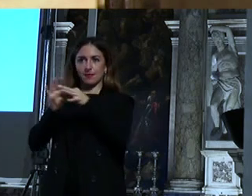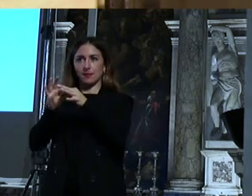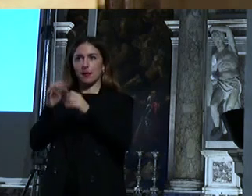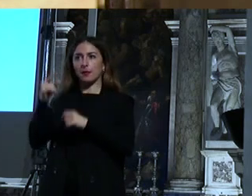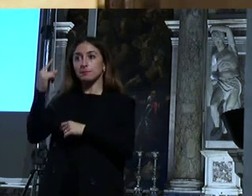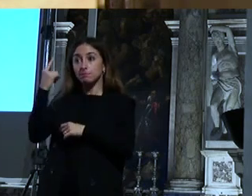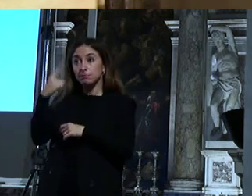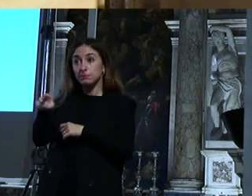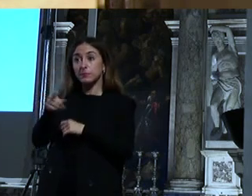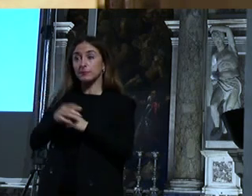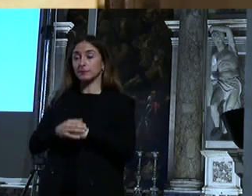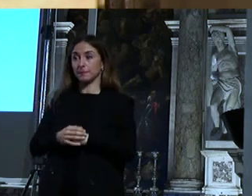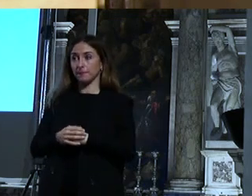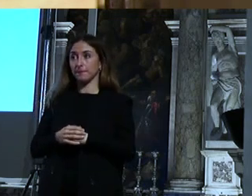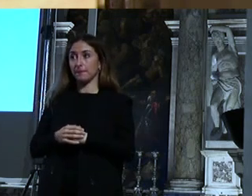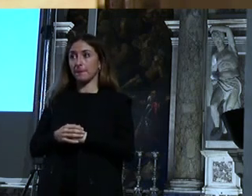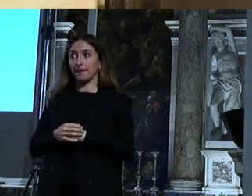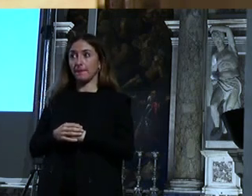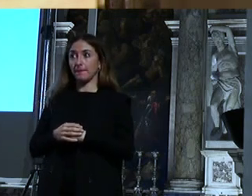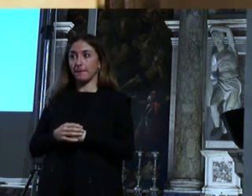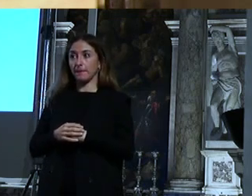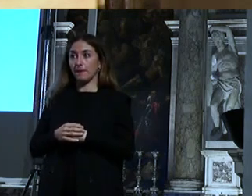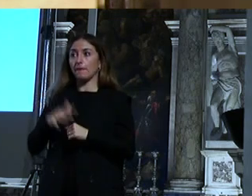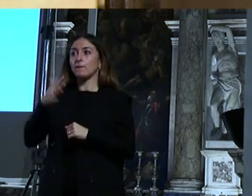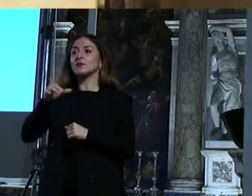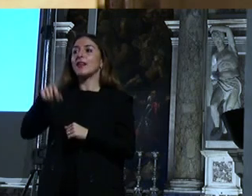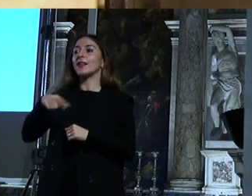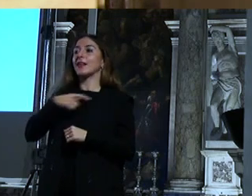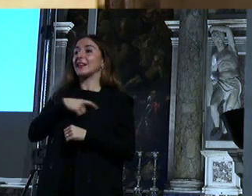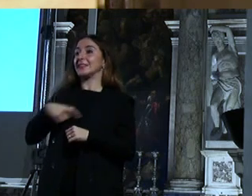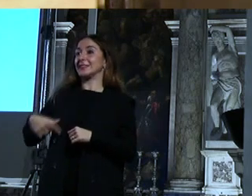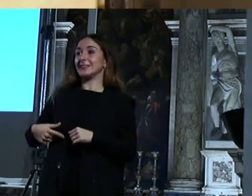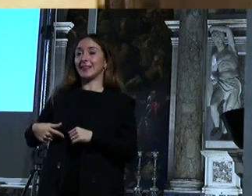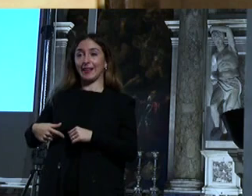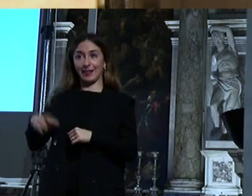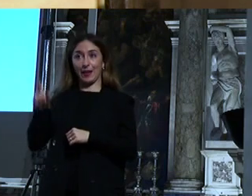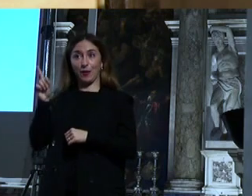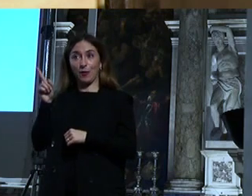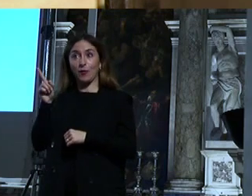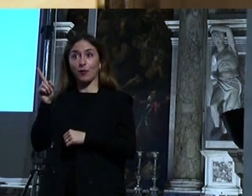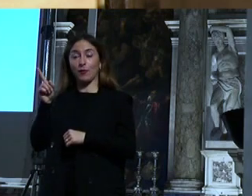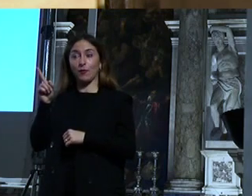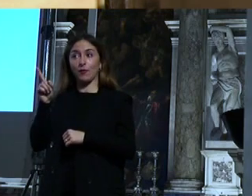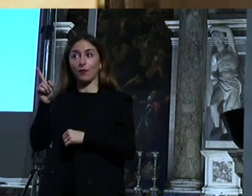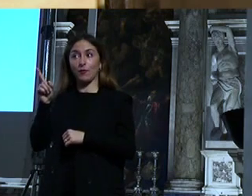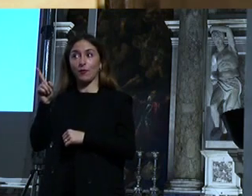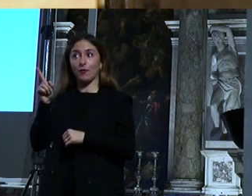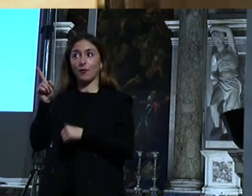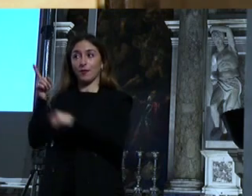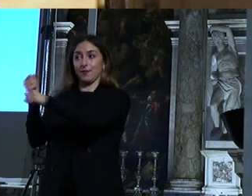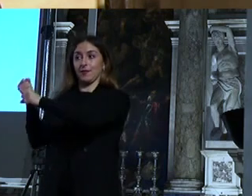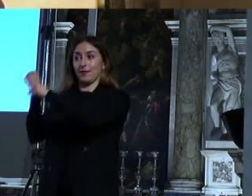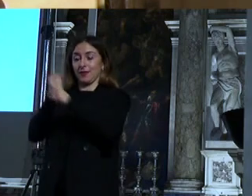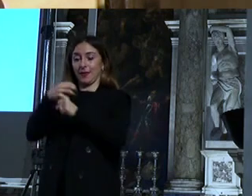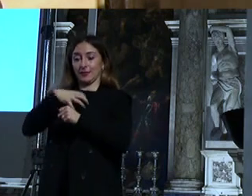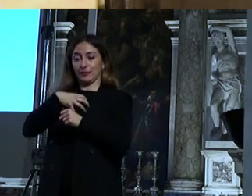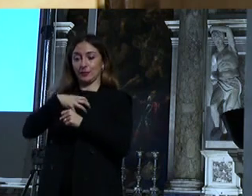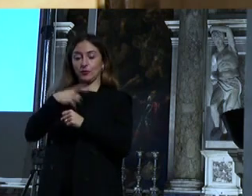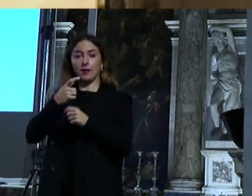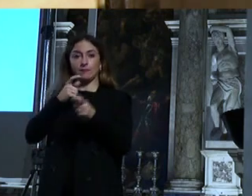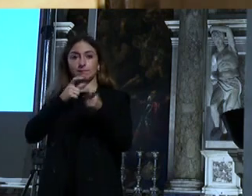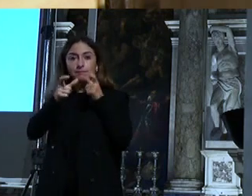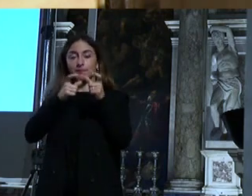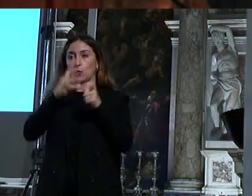che forse intendeva anche il sindaco delegando un assessore ai rapporti con